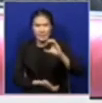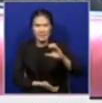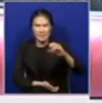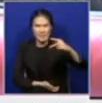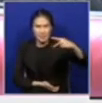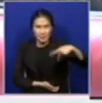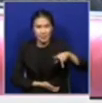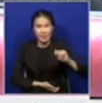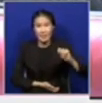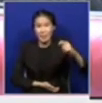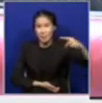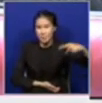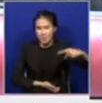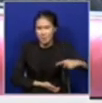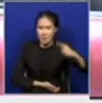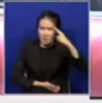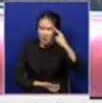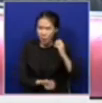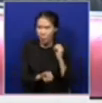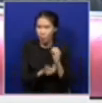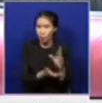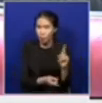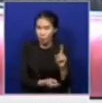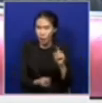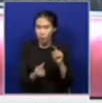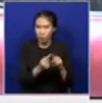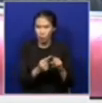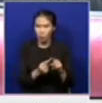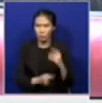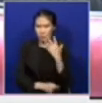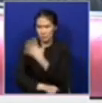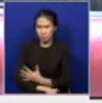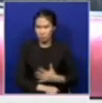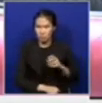CPTPP มีผลกระทบต่อระบบสาธารณสุ